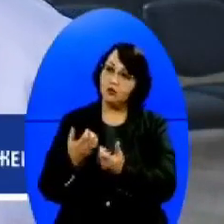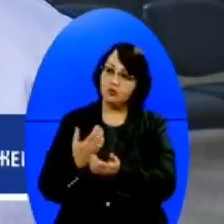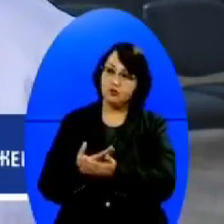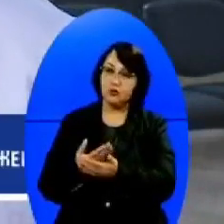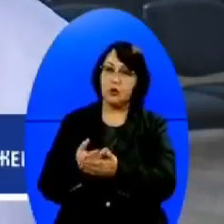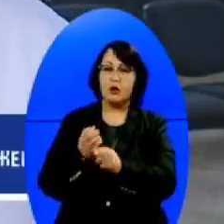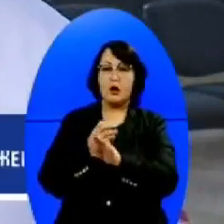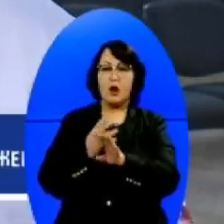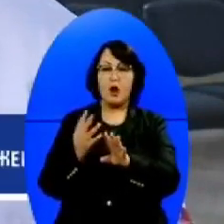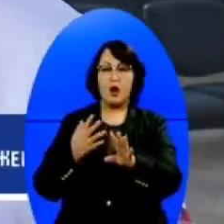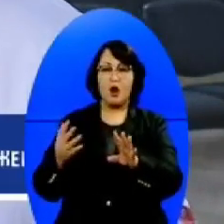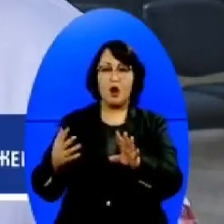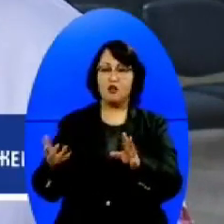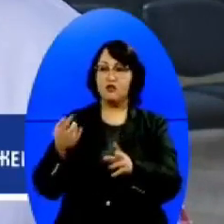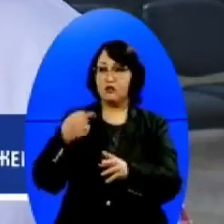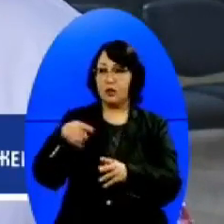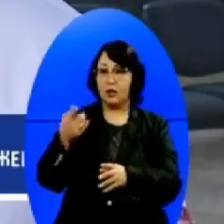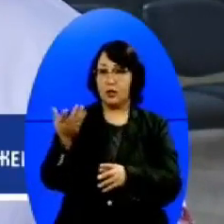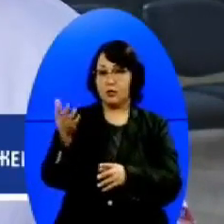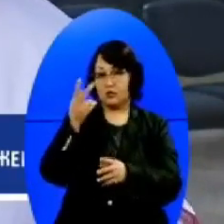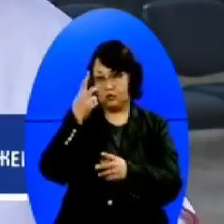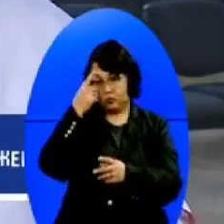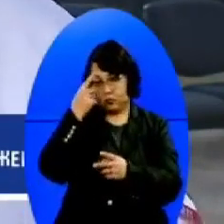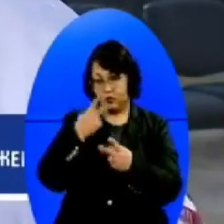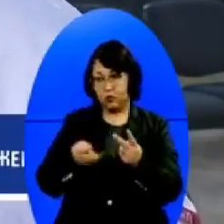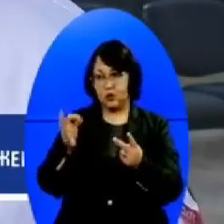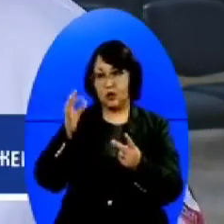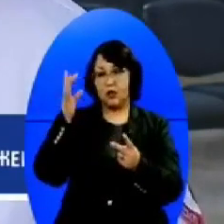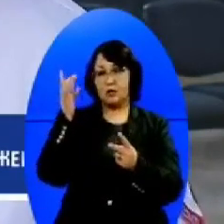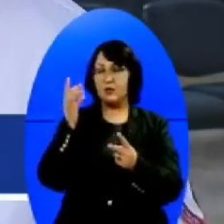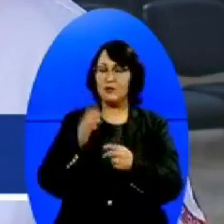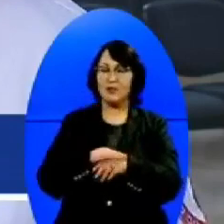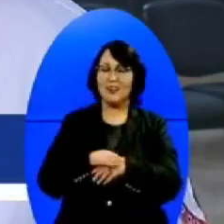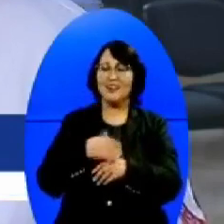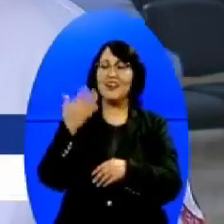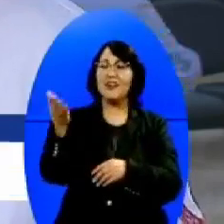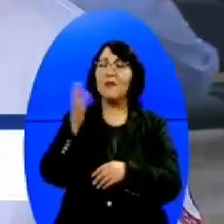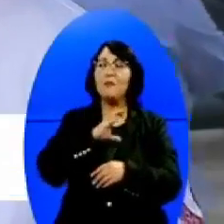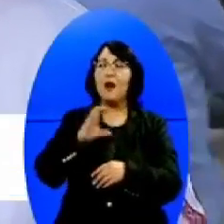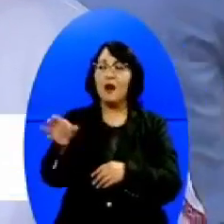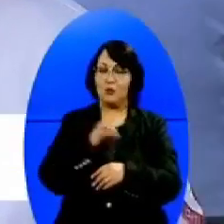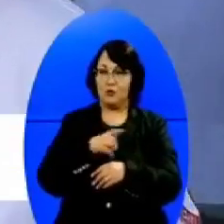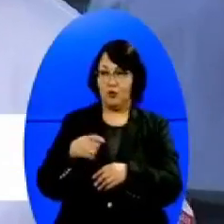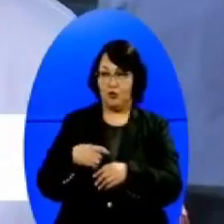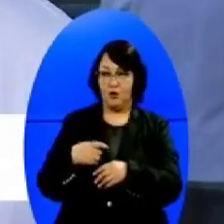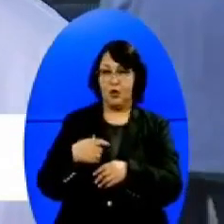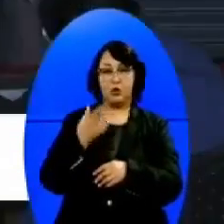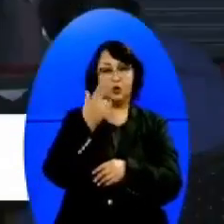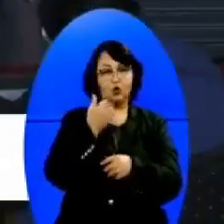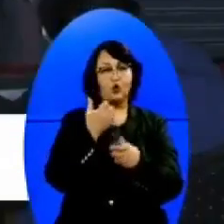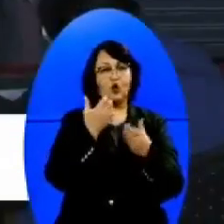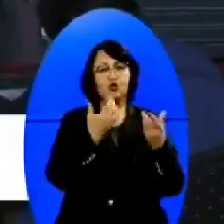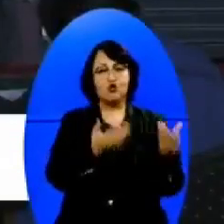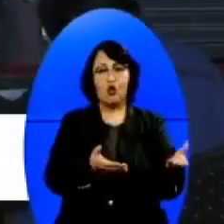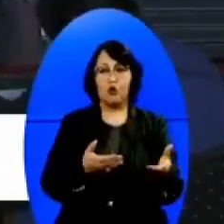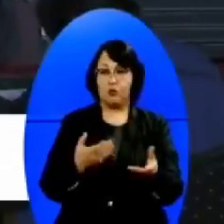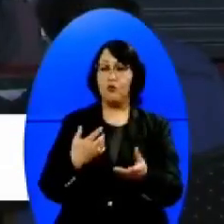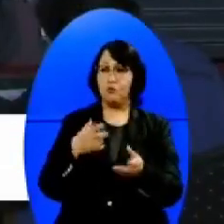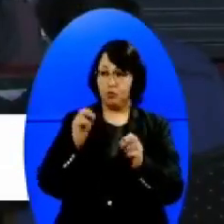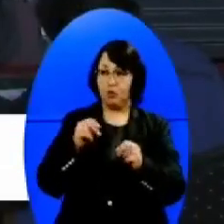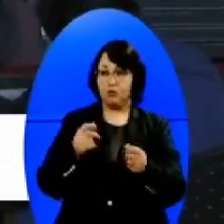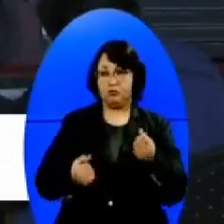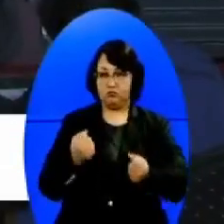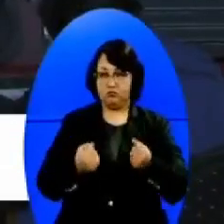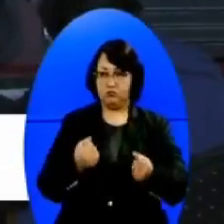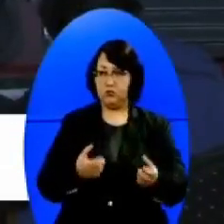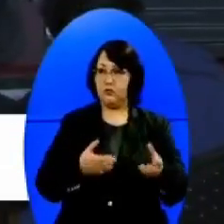бас танай байгууллага ингэж манай байгууллагатай хамтрах юм бол манайх бас ингэж явуулын багаараа очиж цус цуглуулах боломжтой байгаа шүү. Эрүүл хүн бэжиж